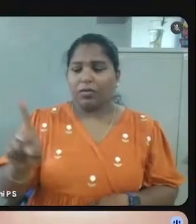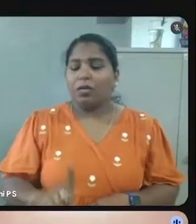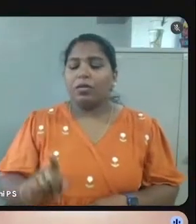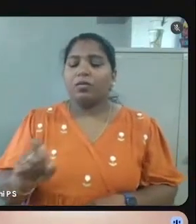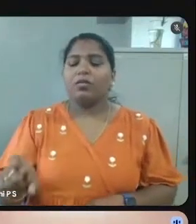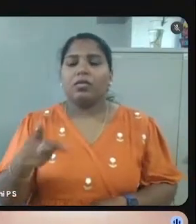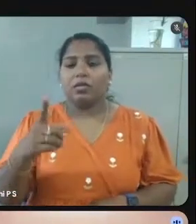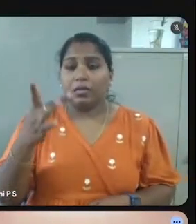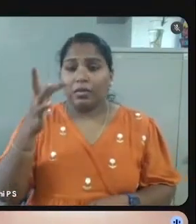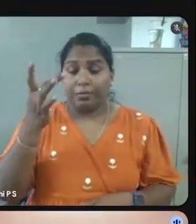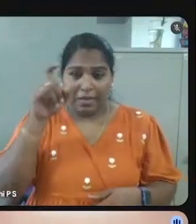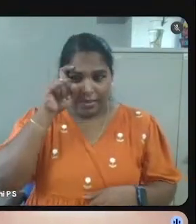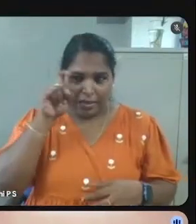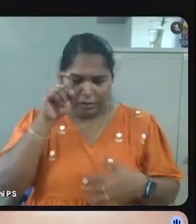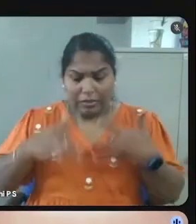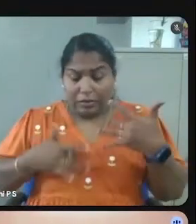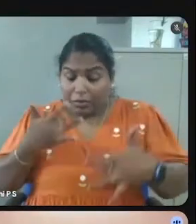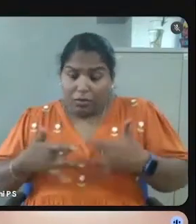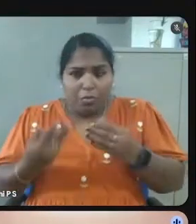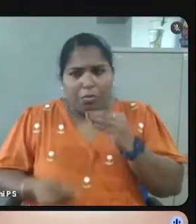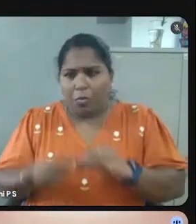ഡിസയർ നന്നായിട്ടുണ്ട്, പക്ഷേ